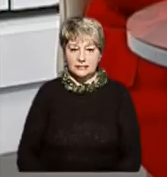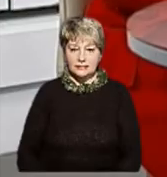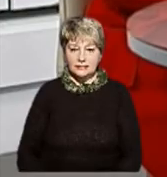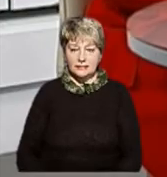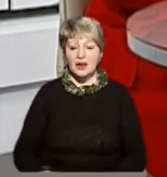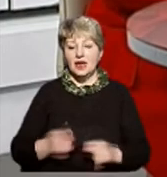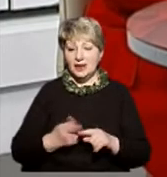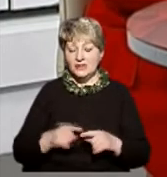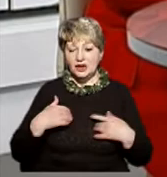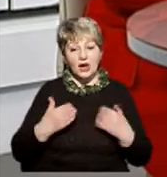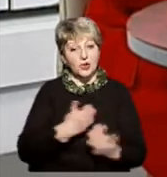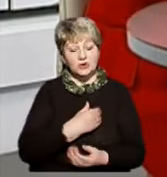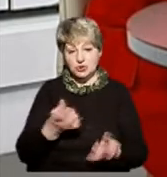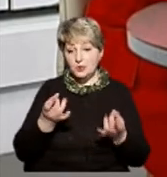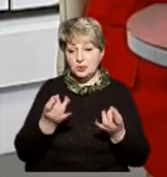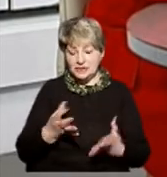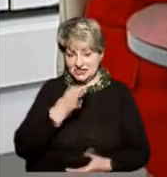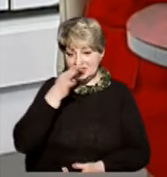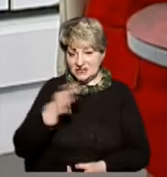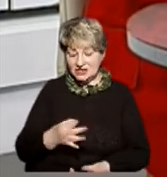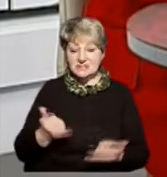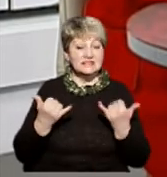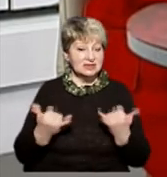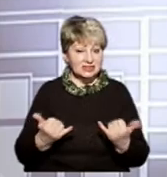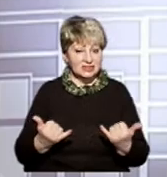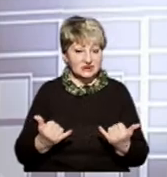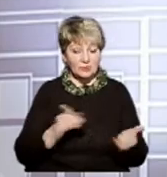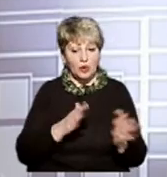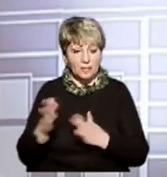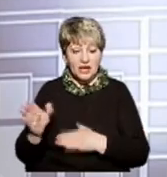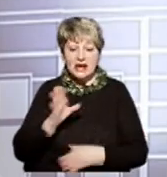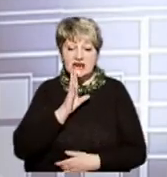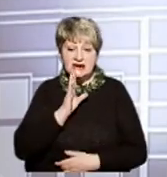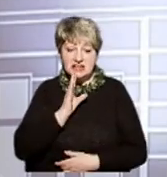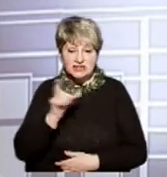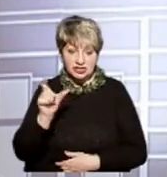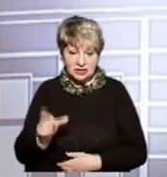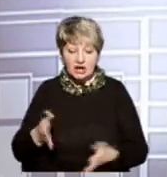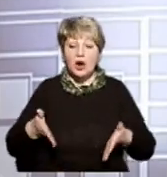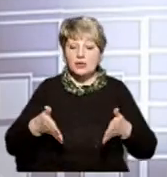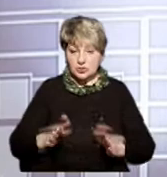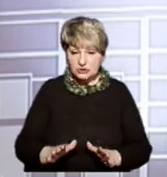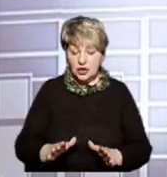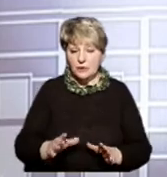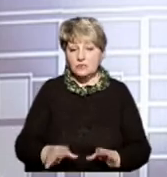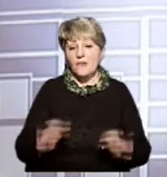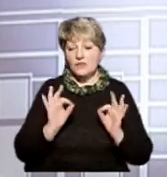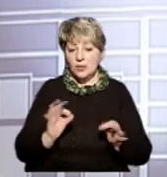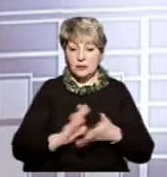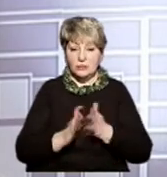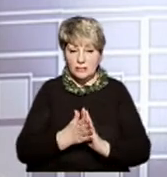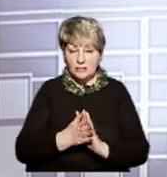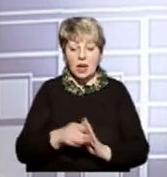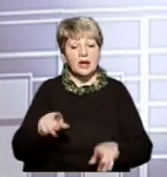Цього сюжету я хочу просто сказати, що на даний момент жінки народжують в пологових залах і оперуємо